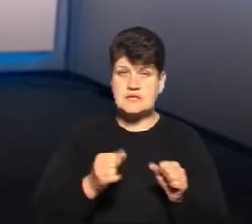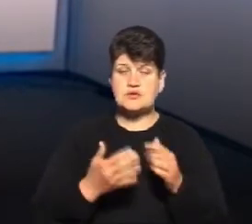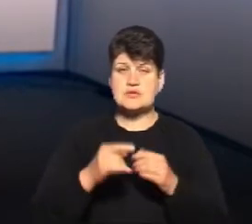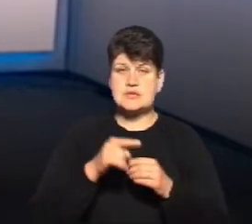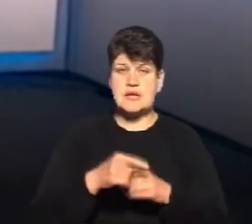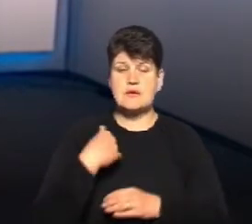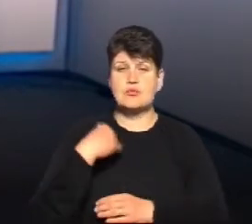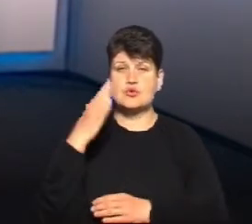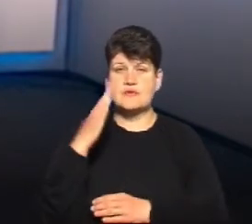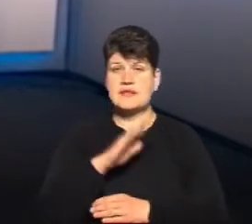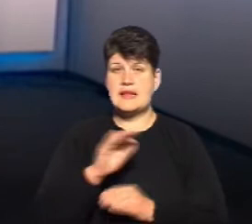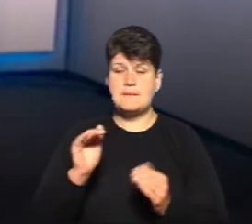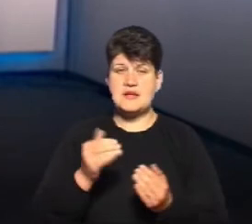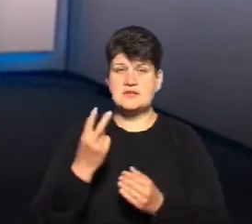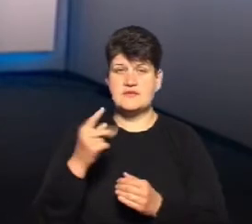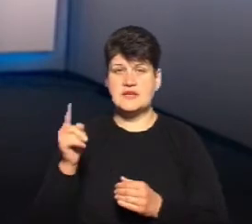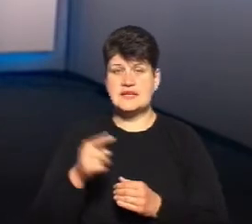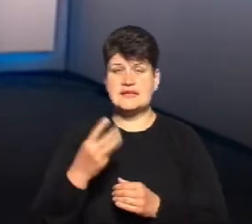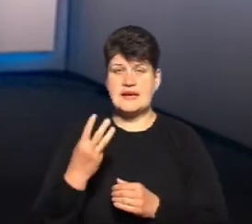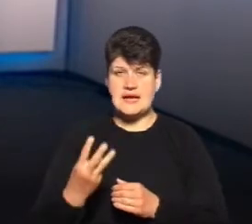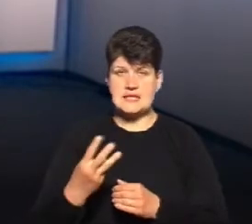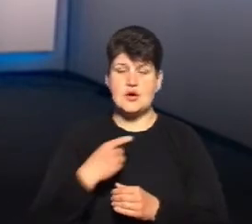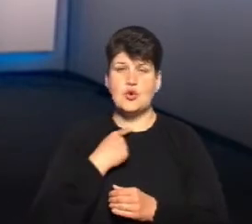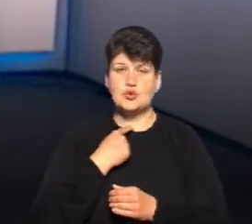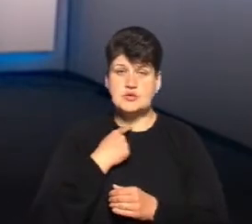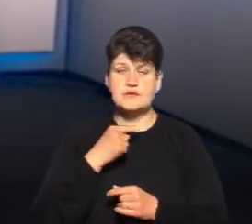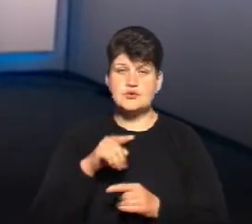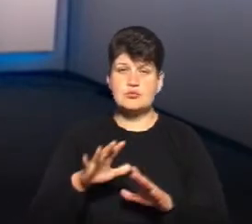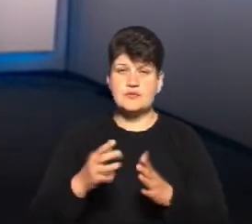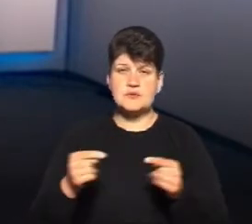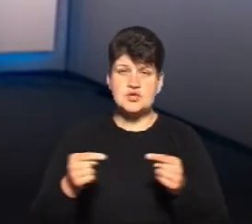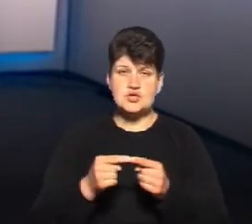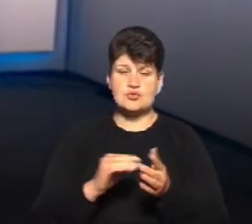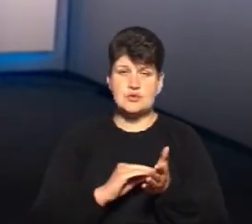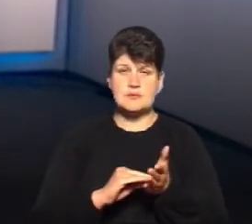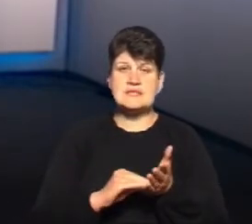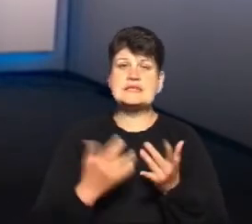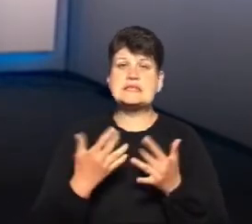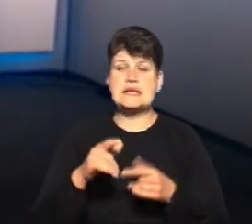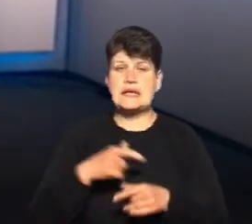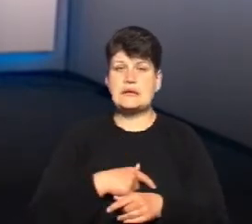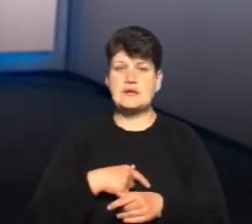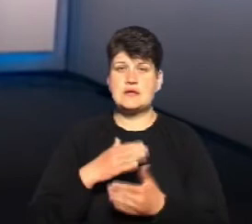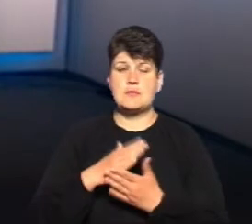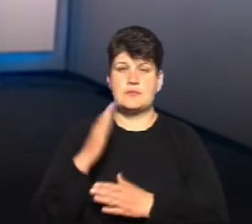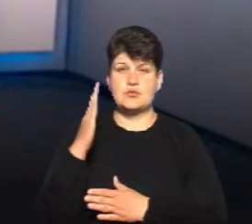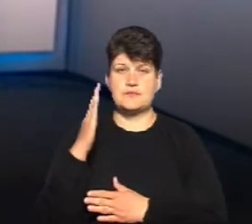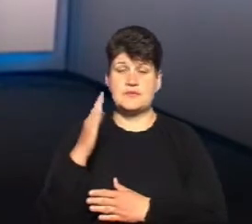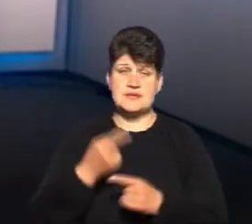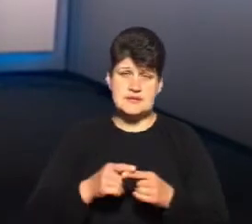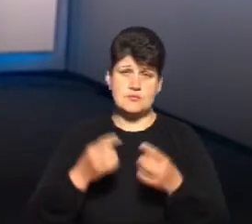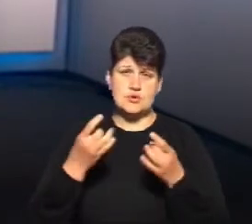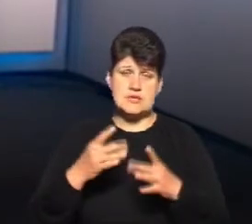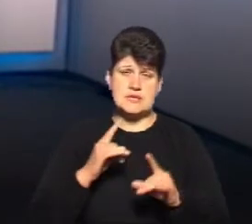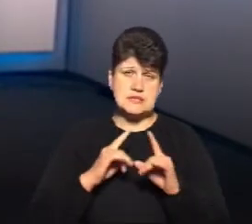менше 2/3 депутатів голосів. Ага. Тобто в даному випадку вже чітко прописано, скільки депутатів має проголосувати. Це сесія, звичайна сесія. Звичайна сесія. Тобто